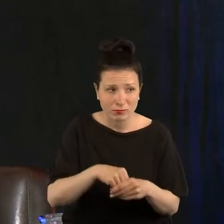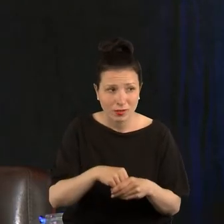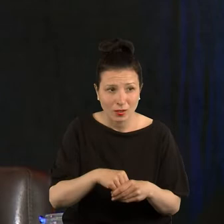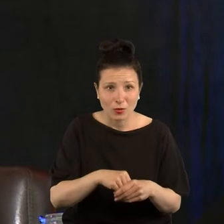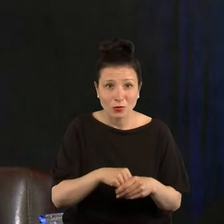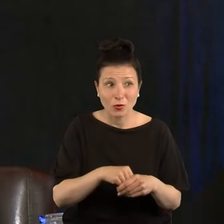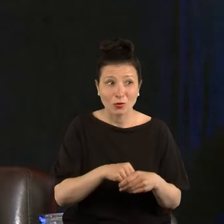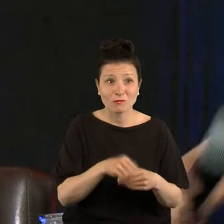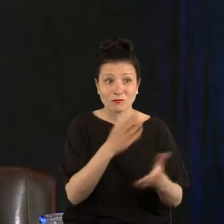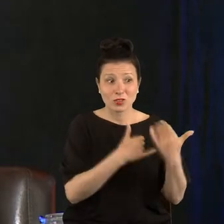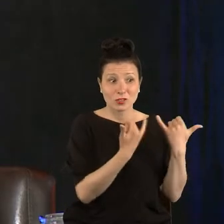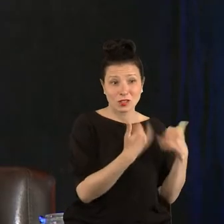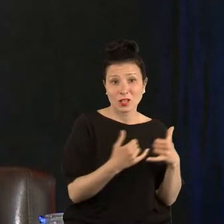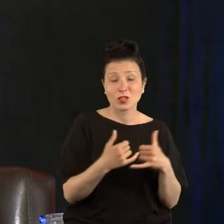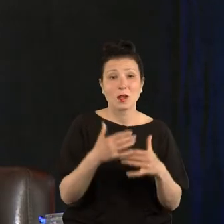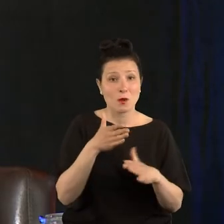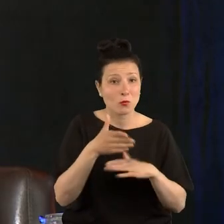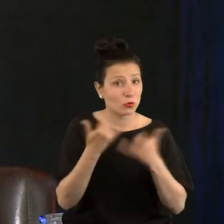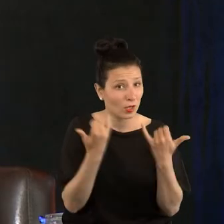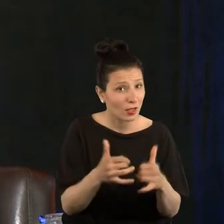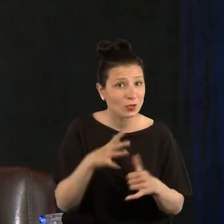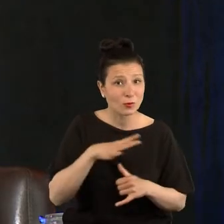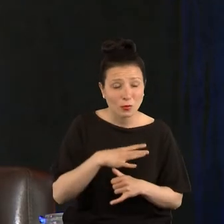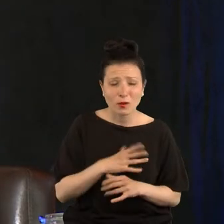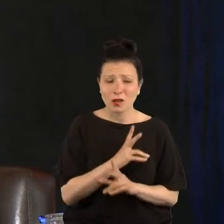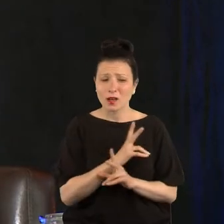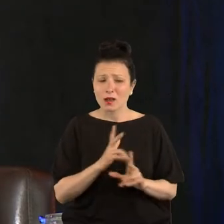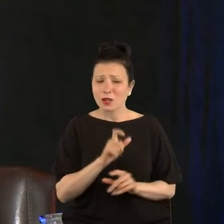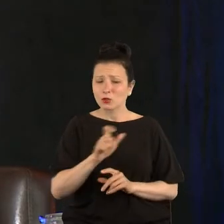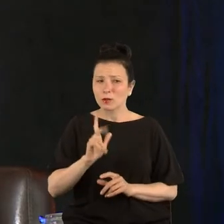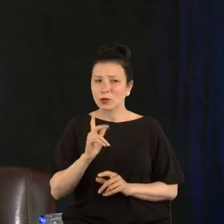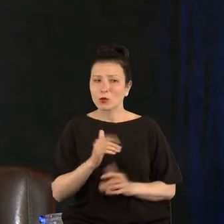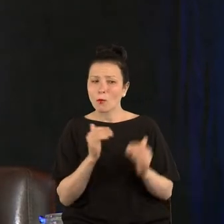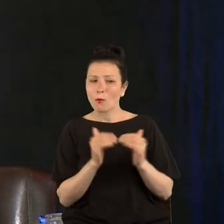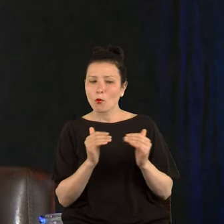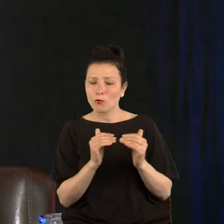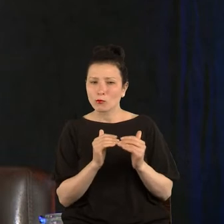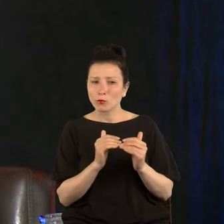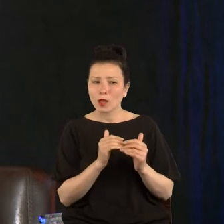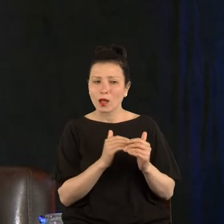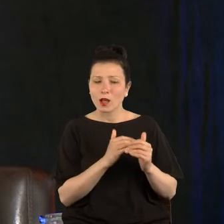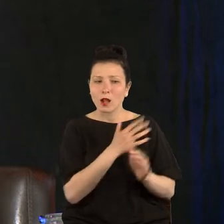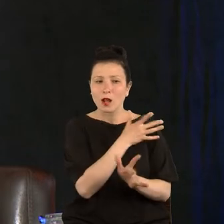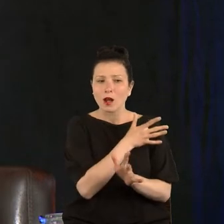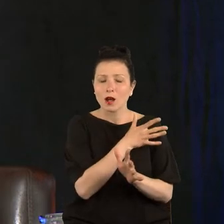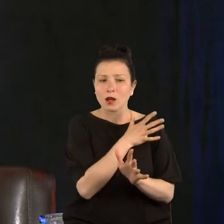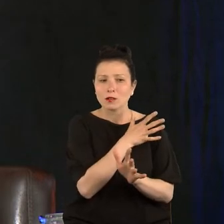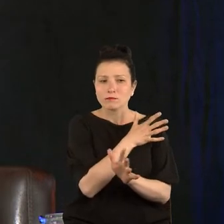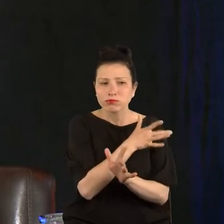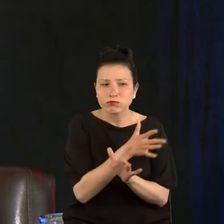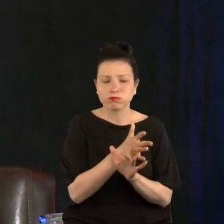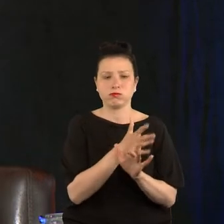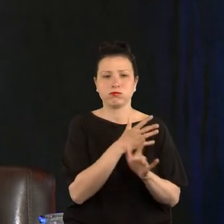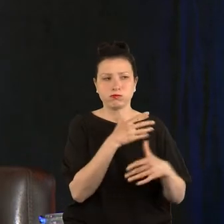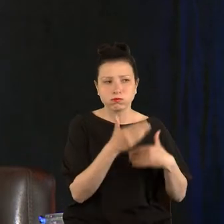uczelnie. Każdy z nas, porównując jakby tą drogę i te elementy, i to